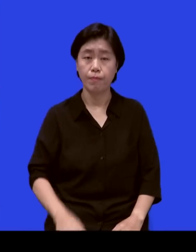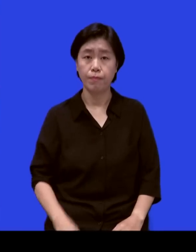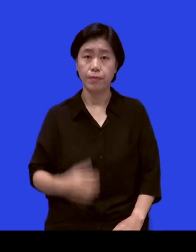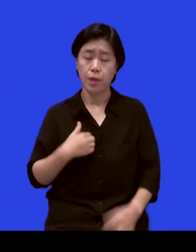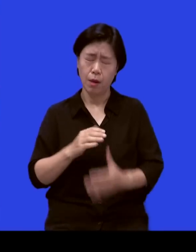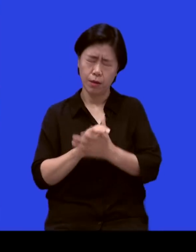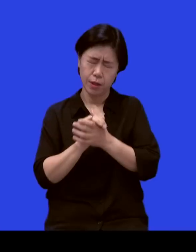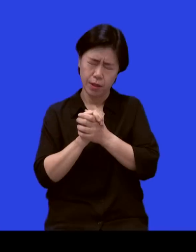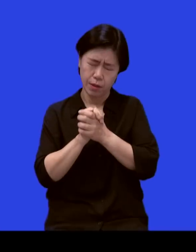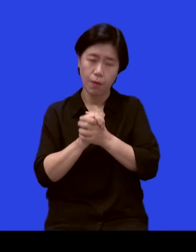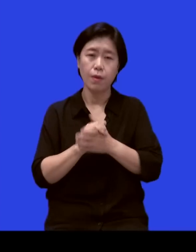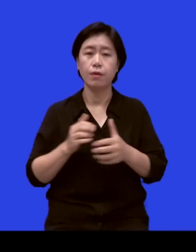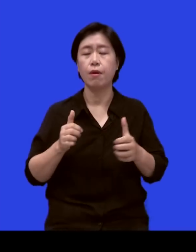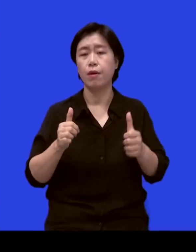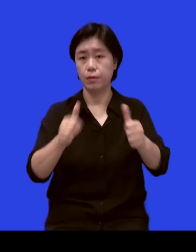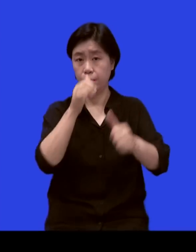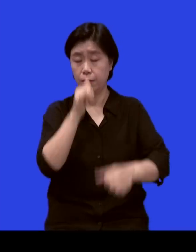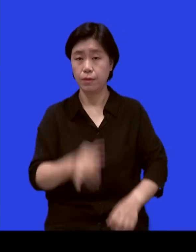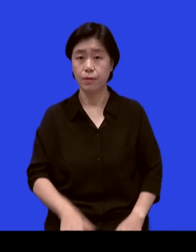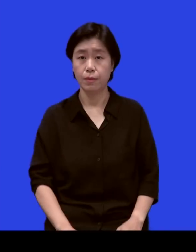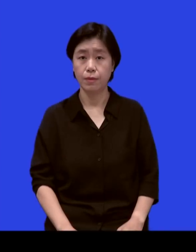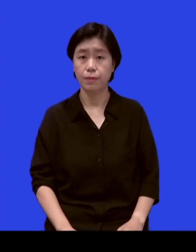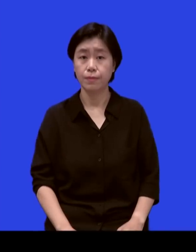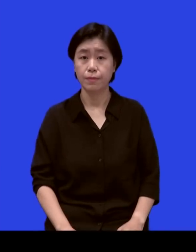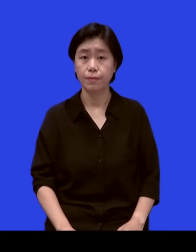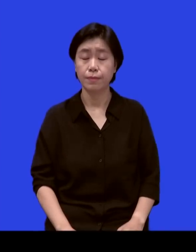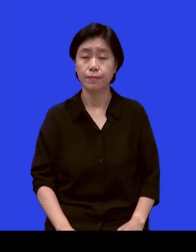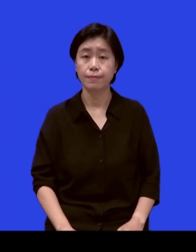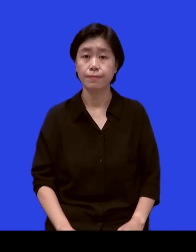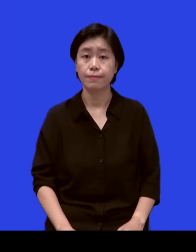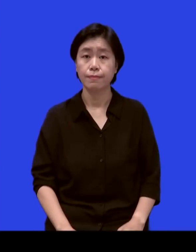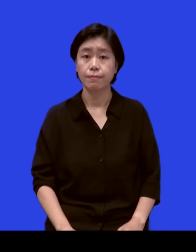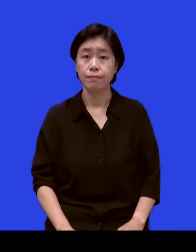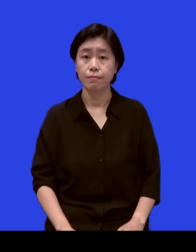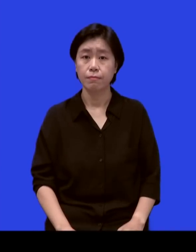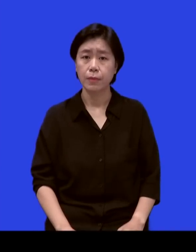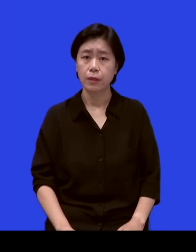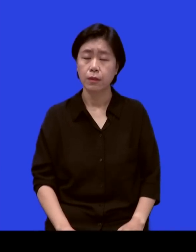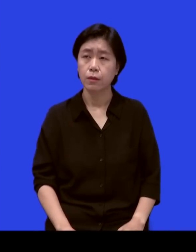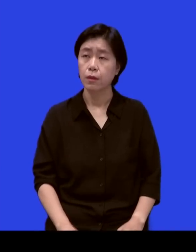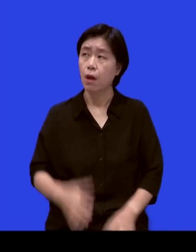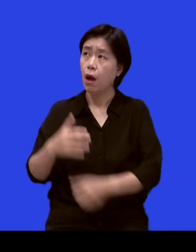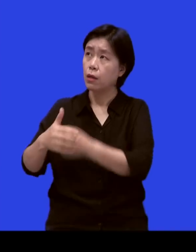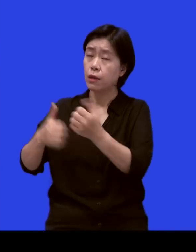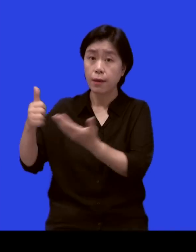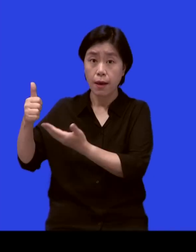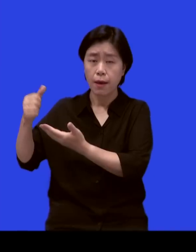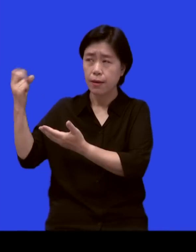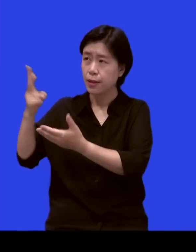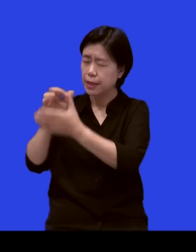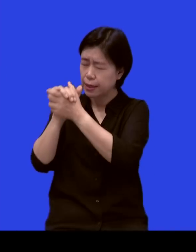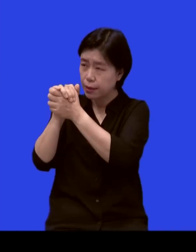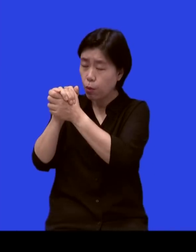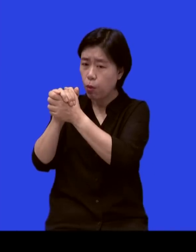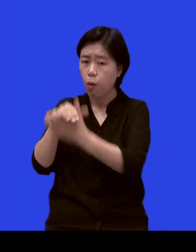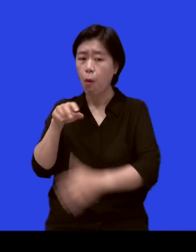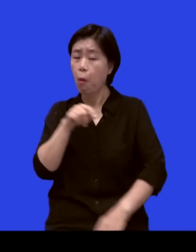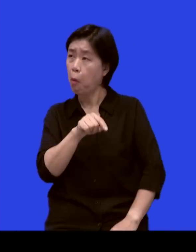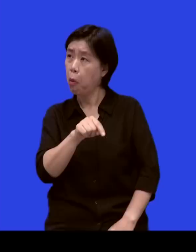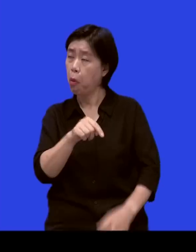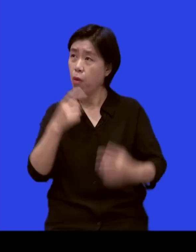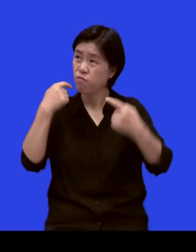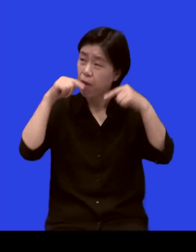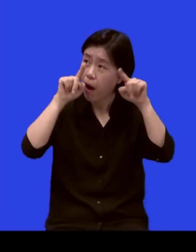했거든요. 아. 그러니까 처음 그 얘기를 듣고 나서부터 기도했어요. 네네네. 근데 아무 이 메시지가 없는 거예요. 예. 그러니까